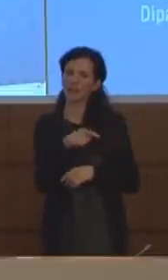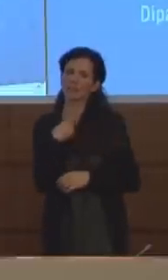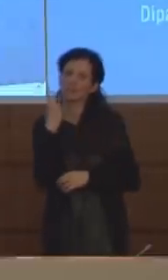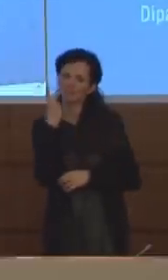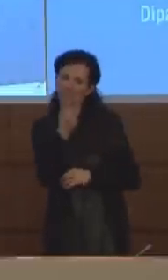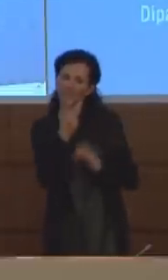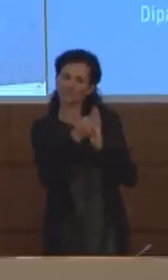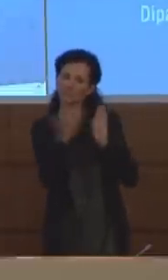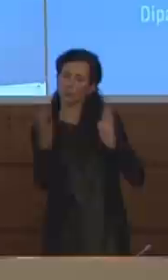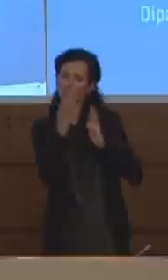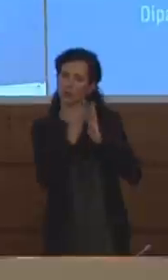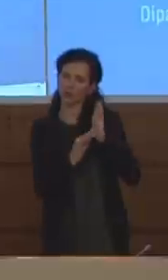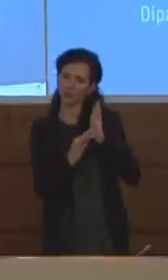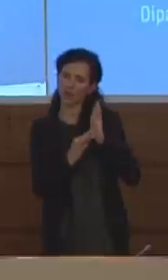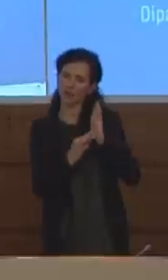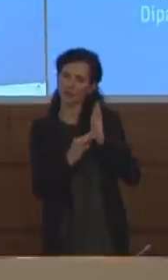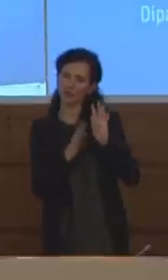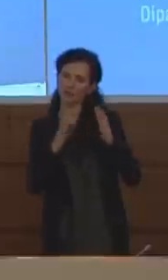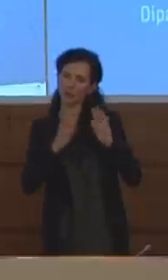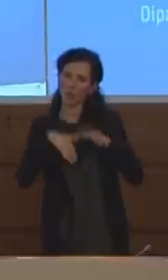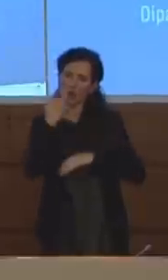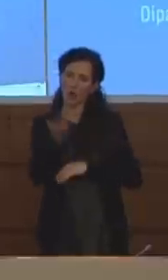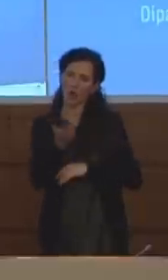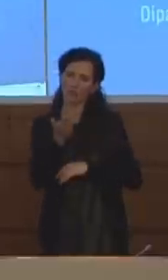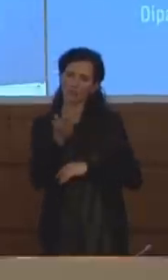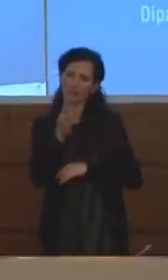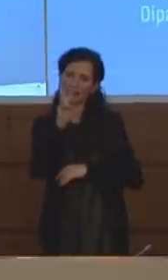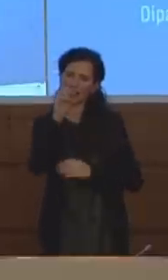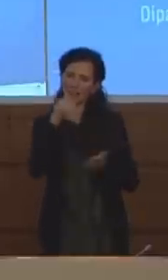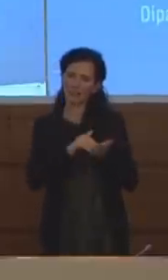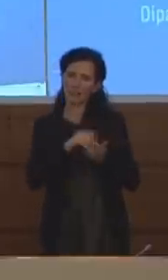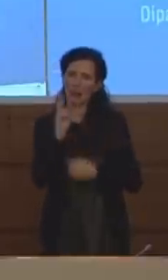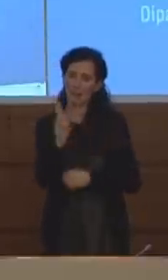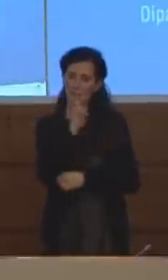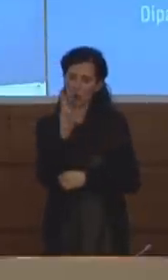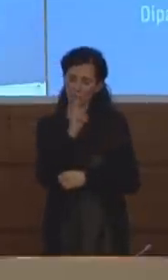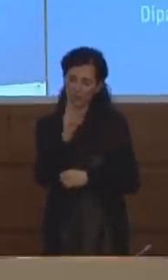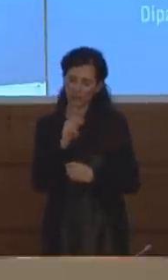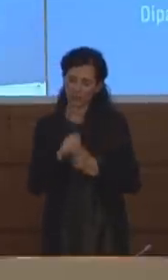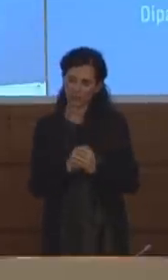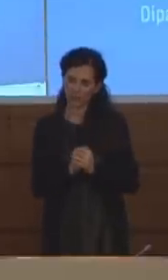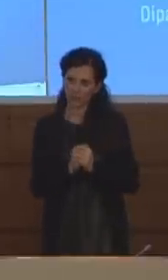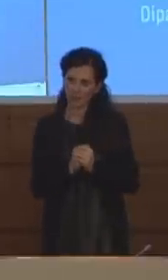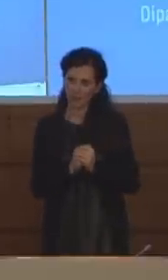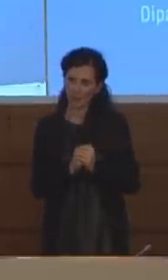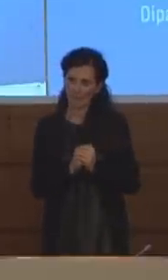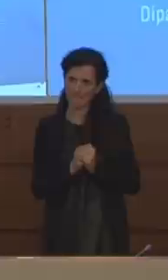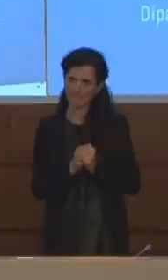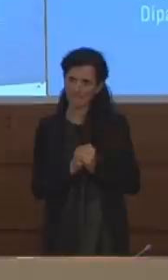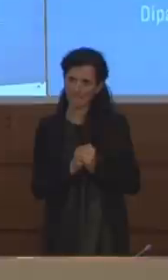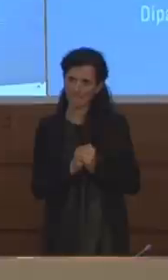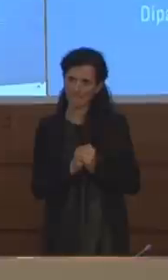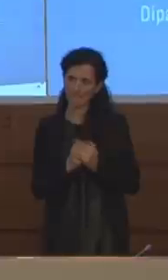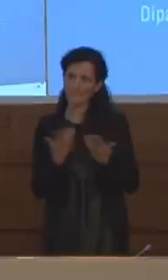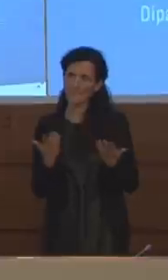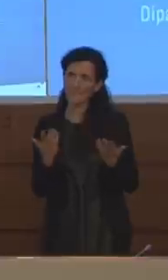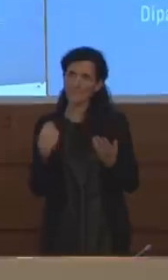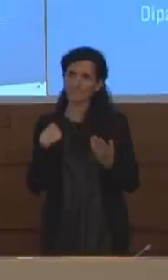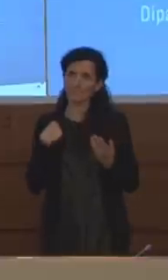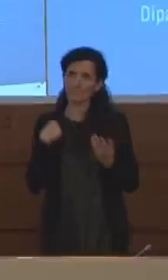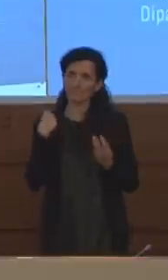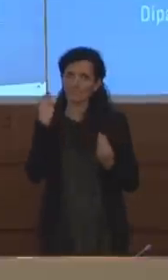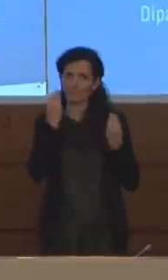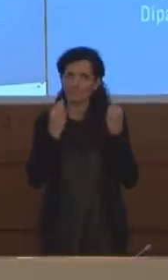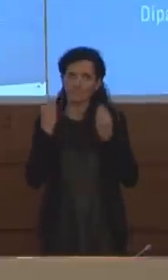quasi 20 oltre 20 mila morti ecco il senso di questo interrogativo è legato